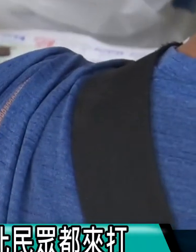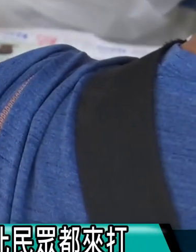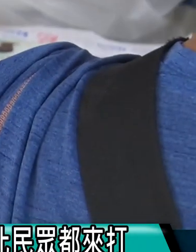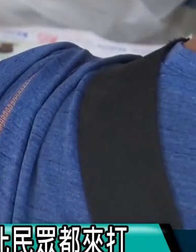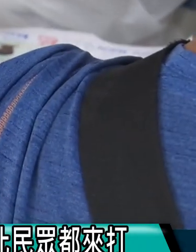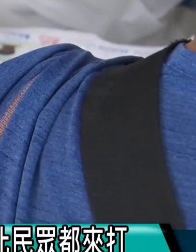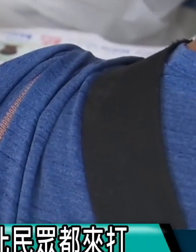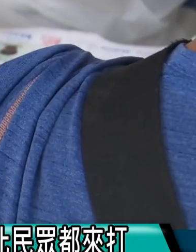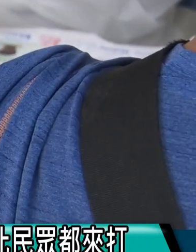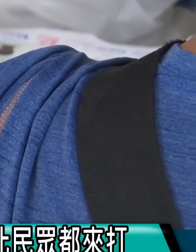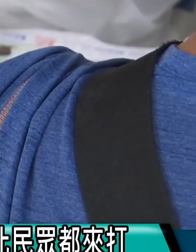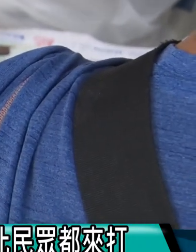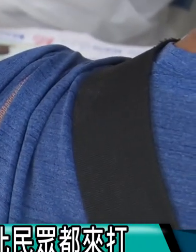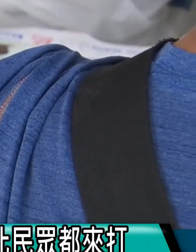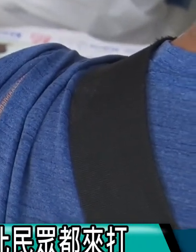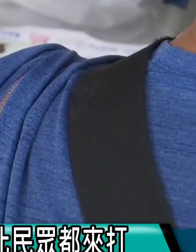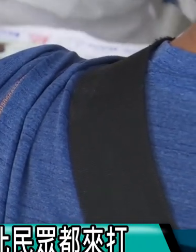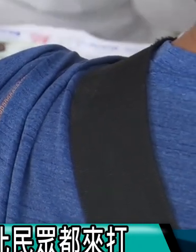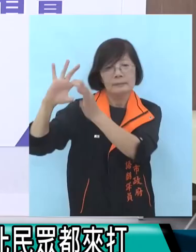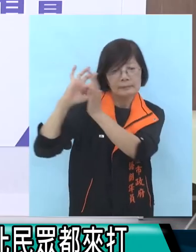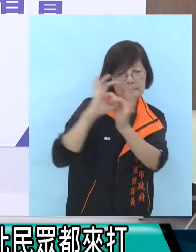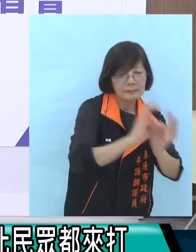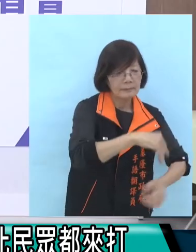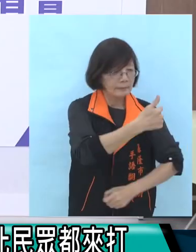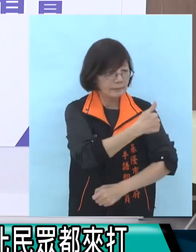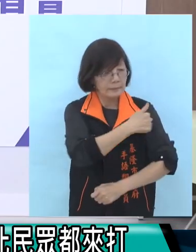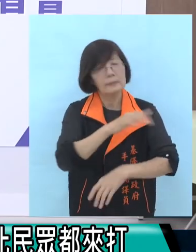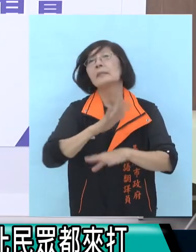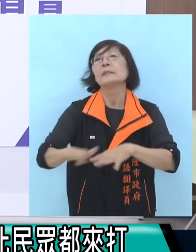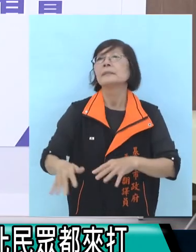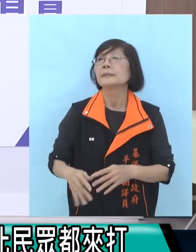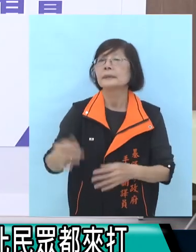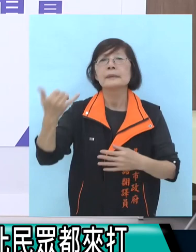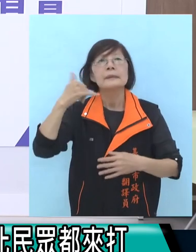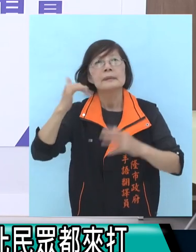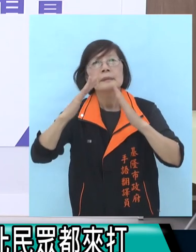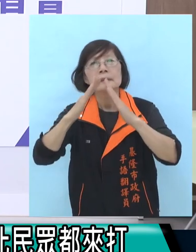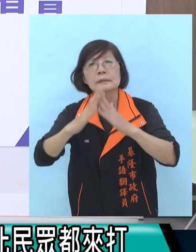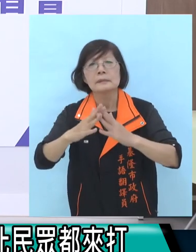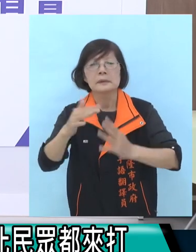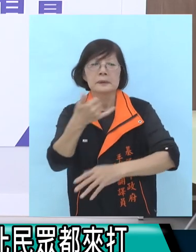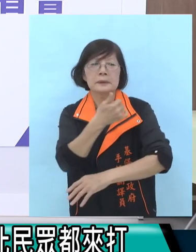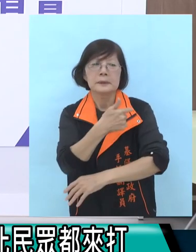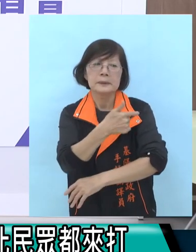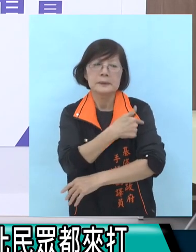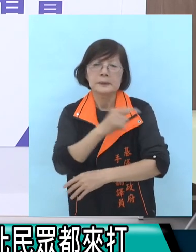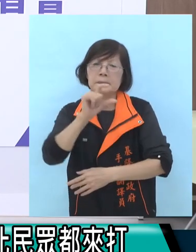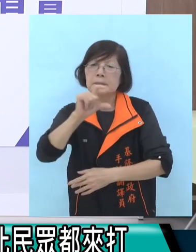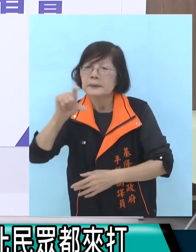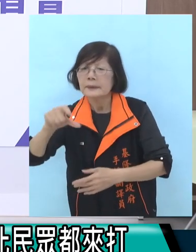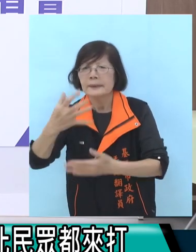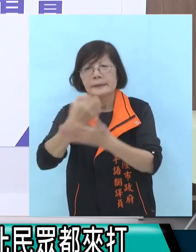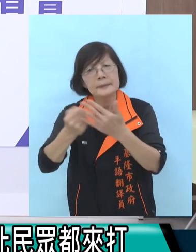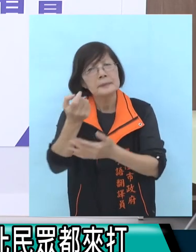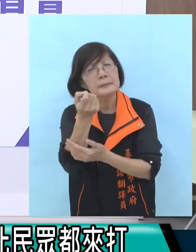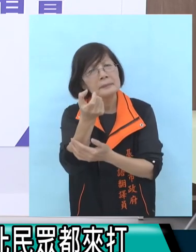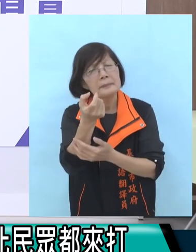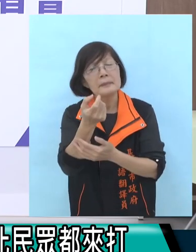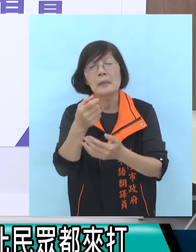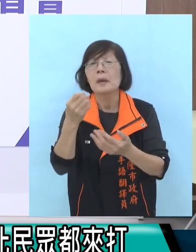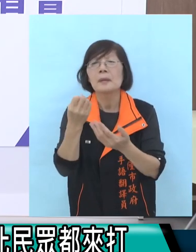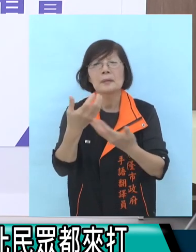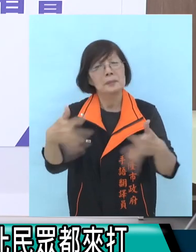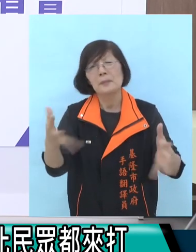下午会继续，好，下午会继续。不过基隆市我们的疫苗也所剩无几了哈，那这应该